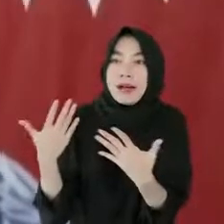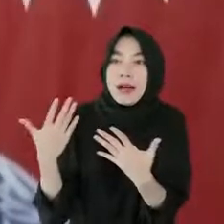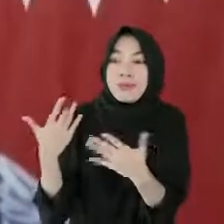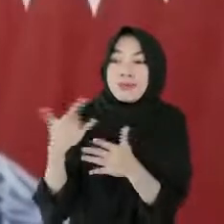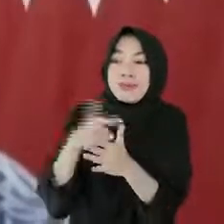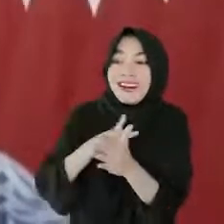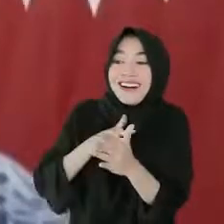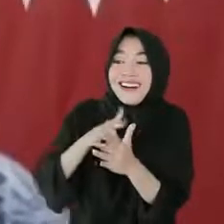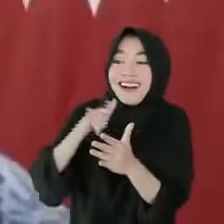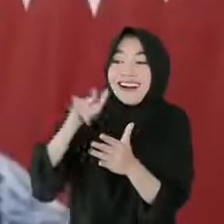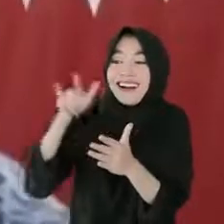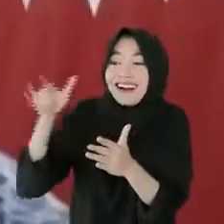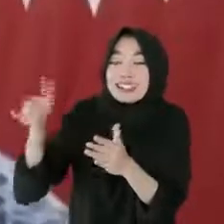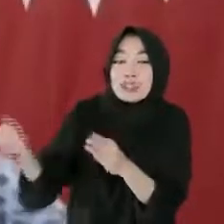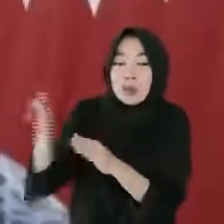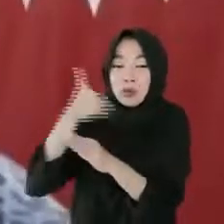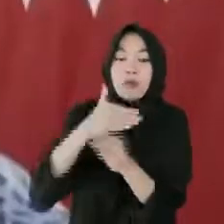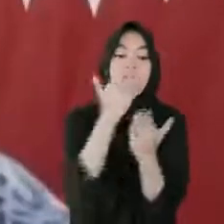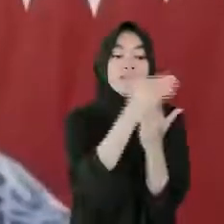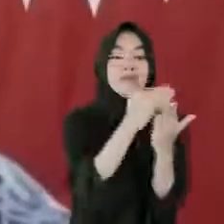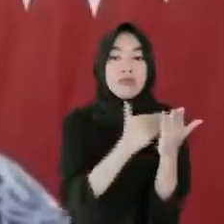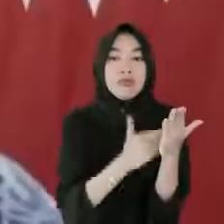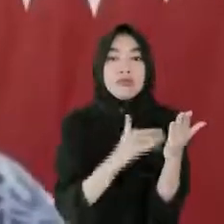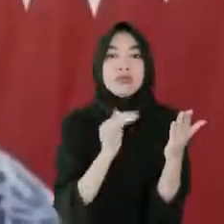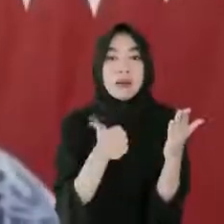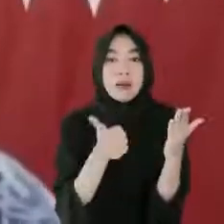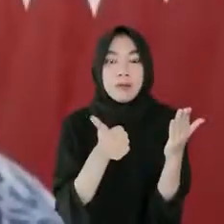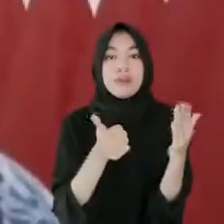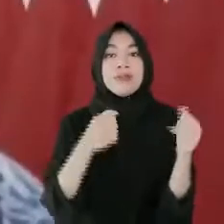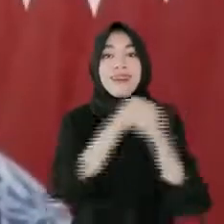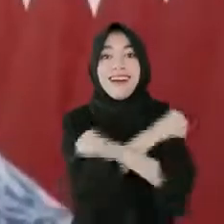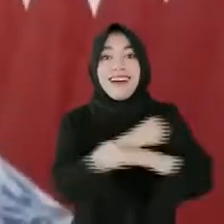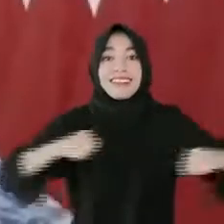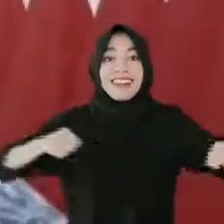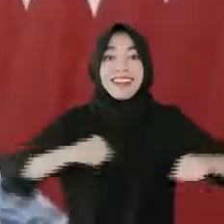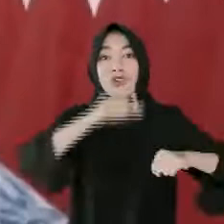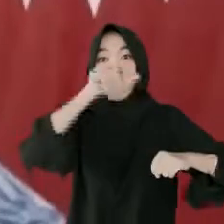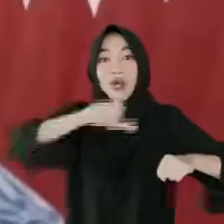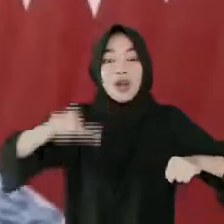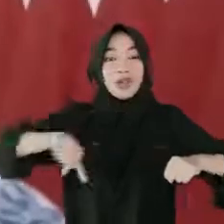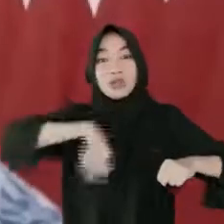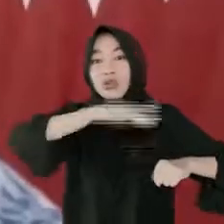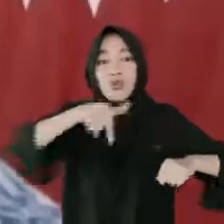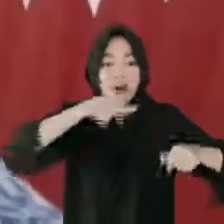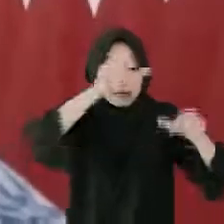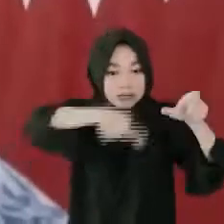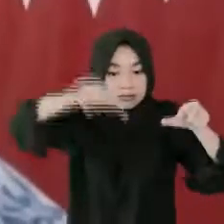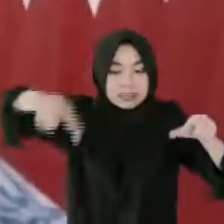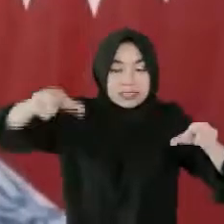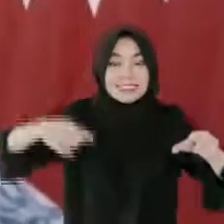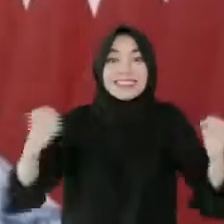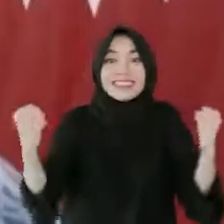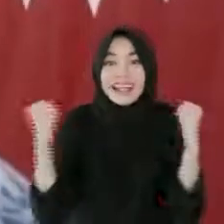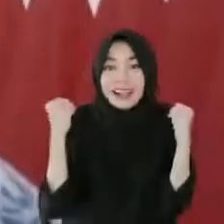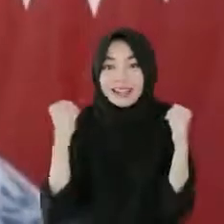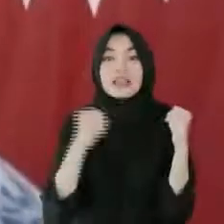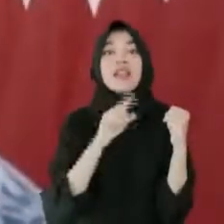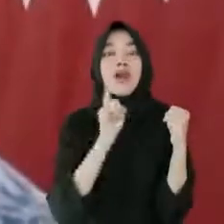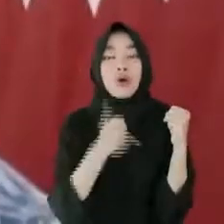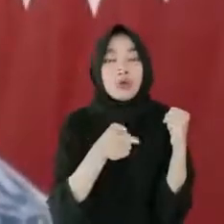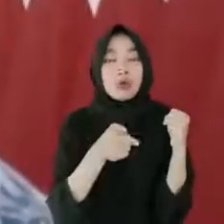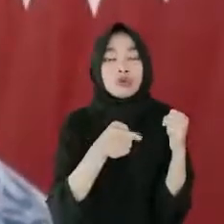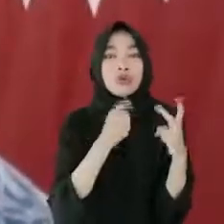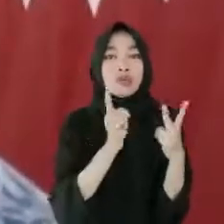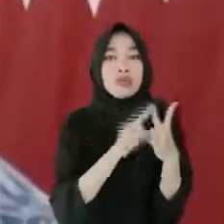keberangkatan kita ingin memastikan bahwa mereka yang berangkat kepapua mengunjungi kau orang-orang yang sehat orang-orang yang